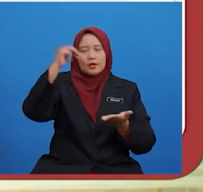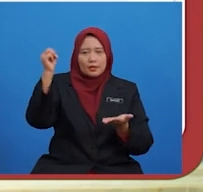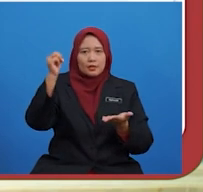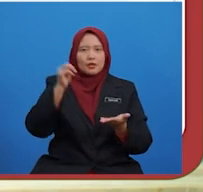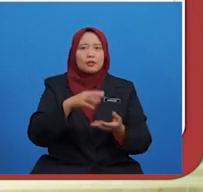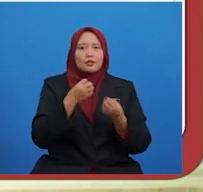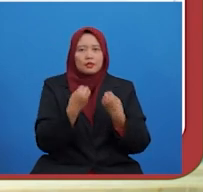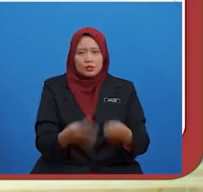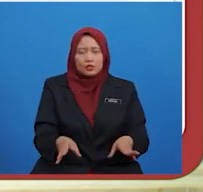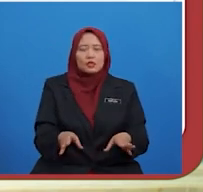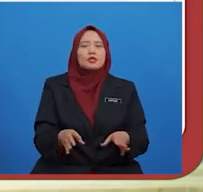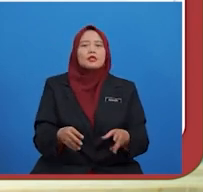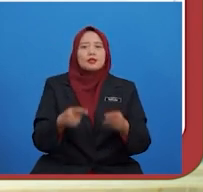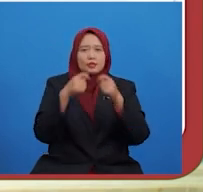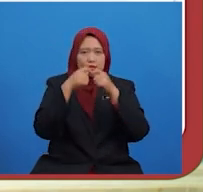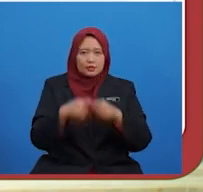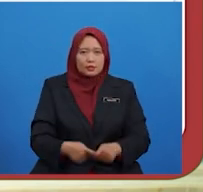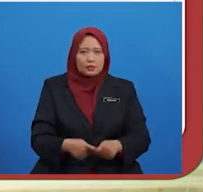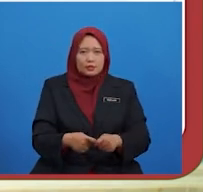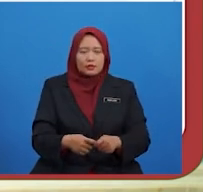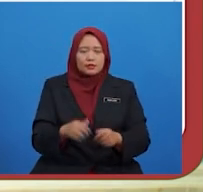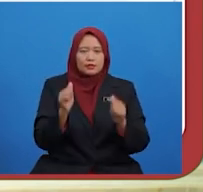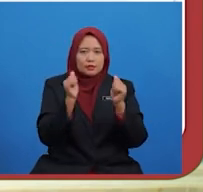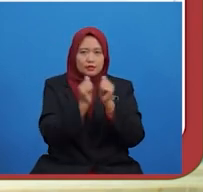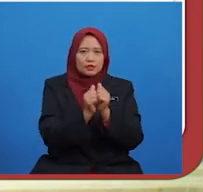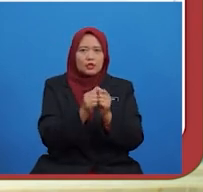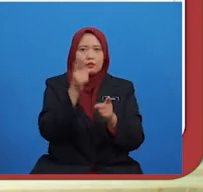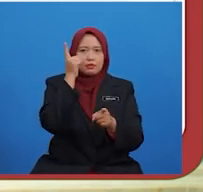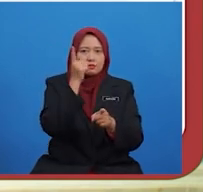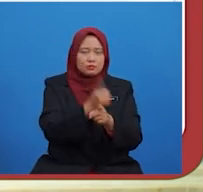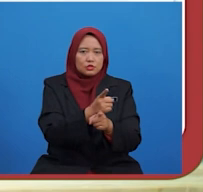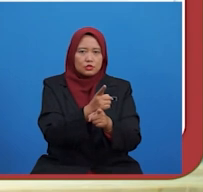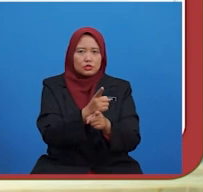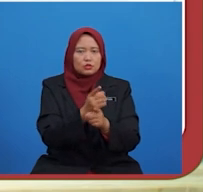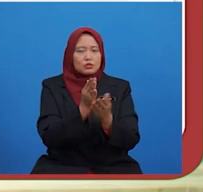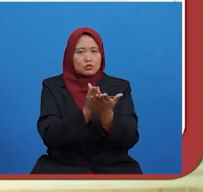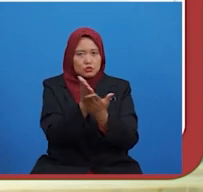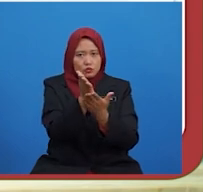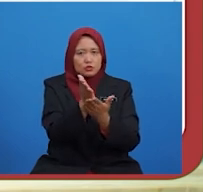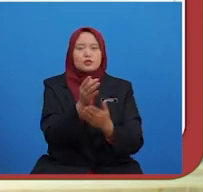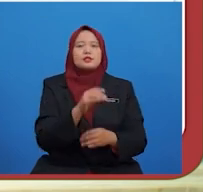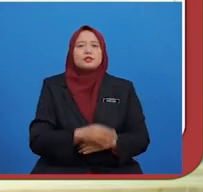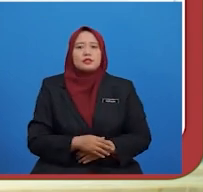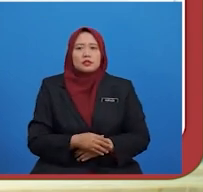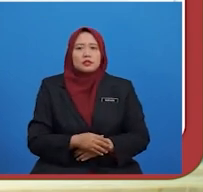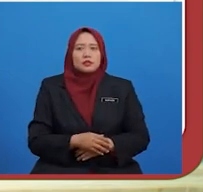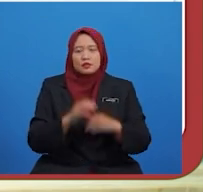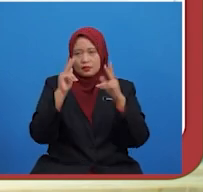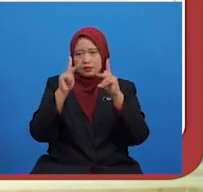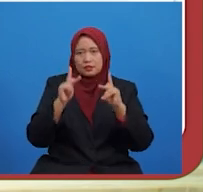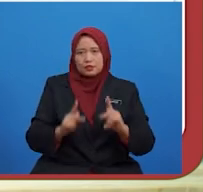dan terus diumpukkan dengan nilai true secara serentak. Kaedah kedua